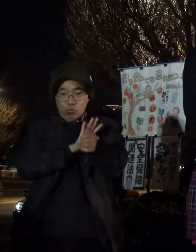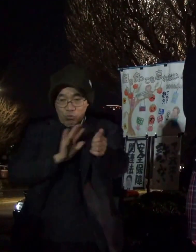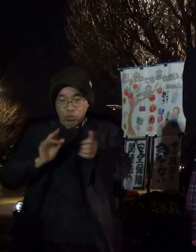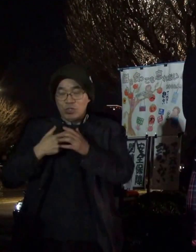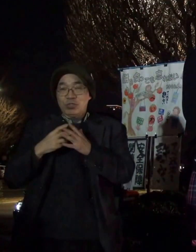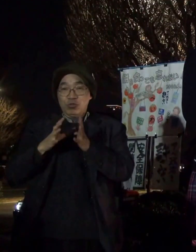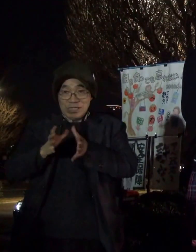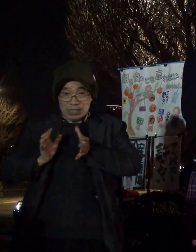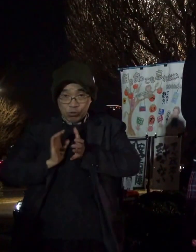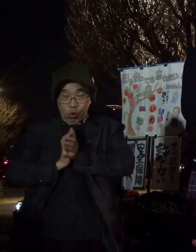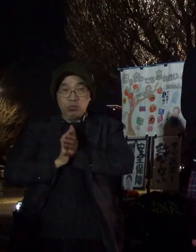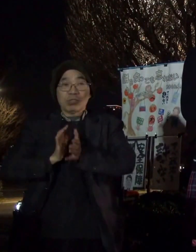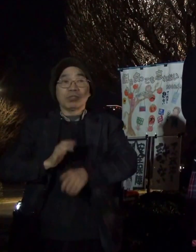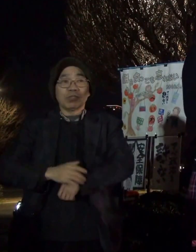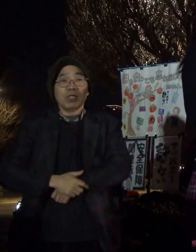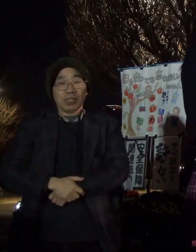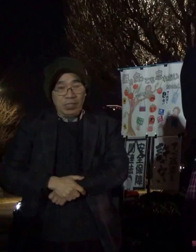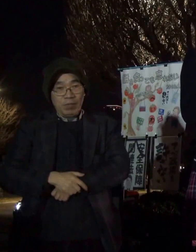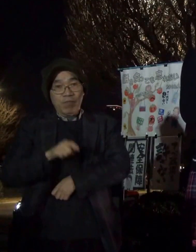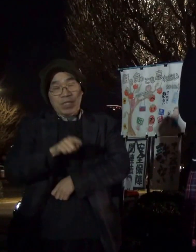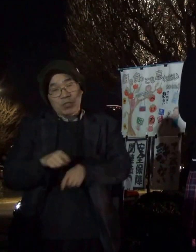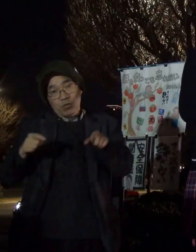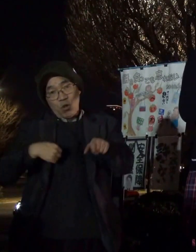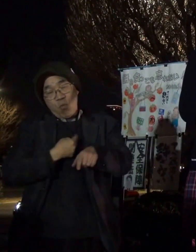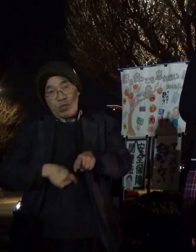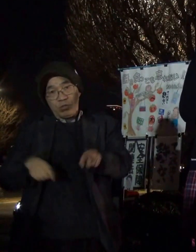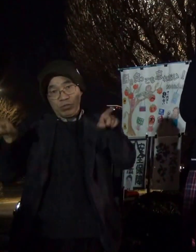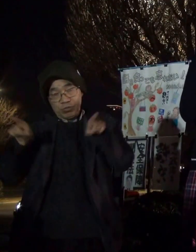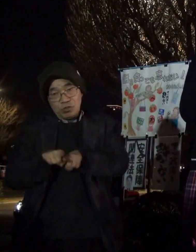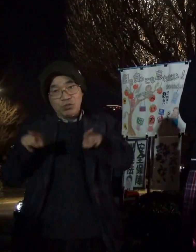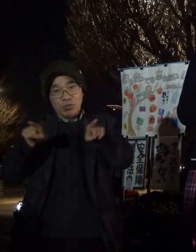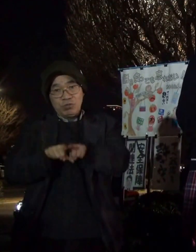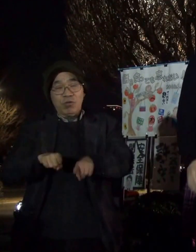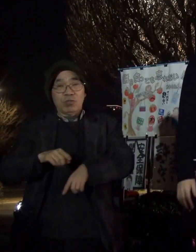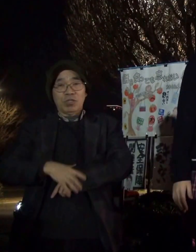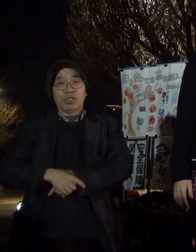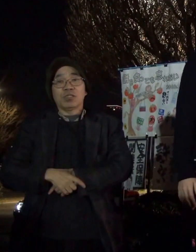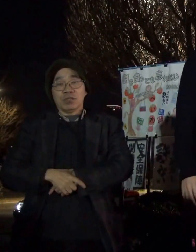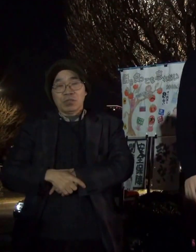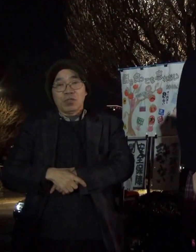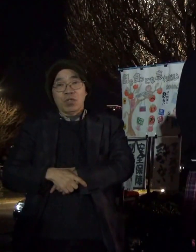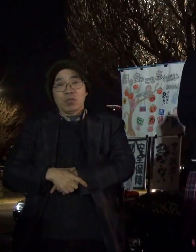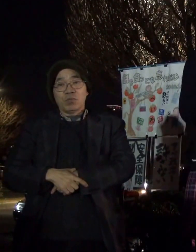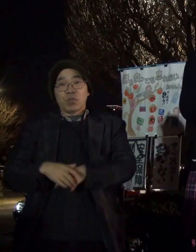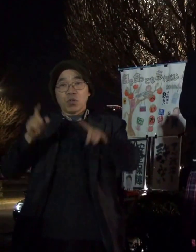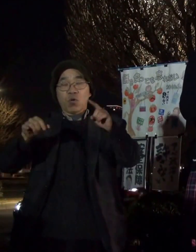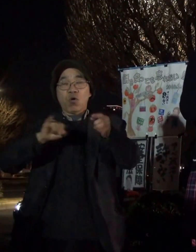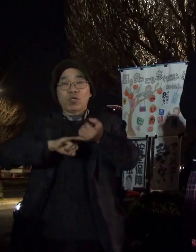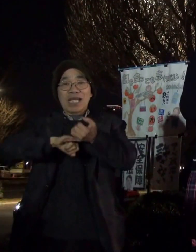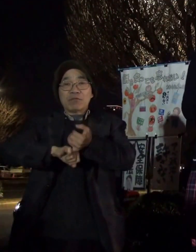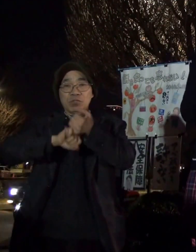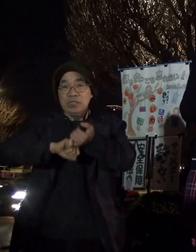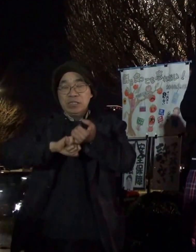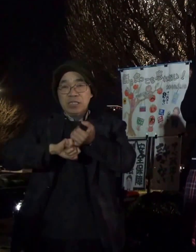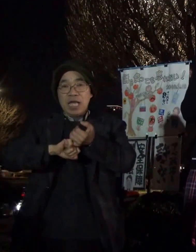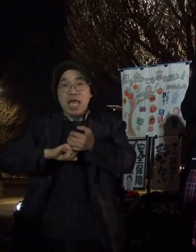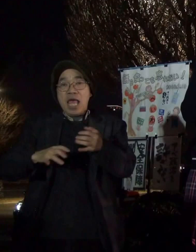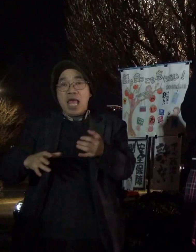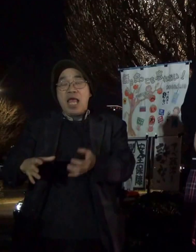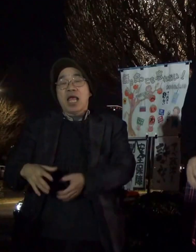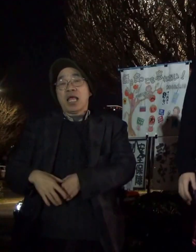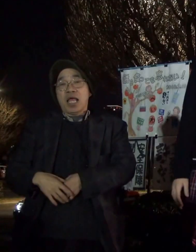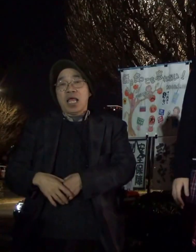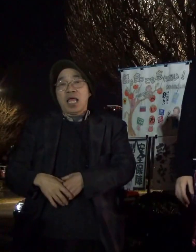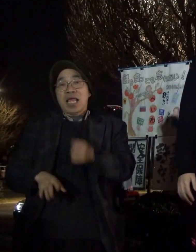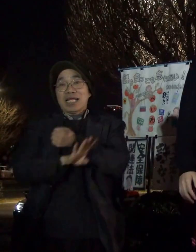緒に ね思いをこう一緒にするっていうのが、 はい、もう本当に今こう公約では原発に頼らない社会というふうに掲